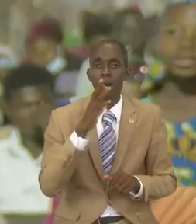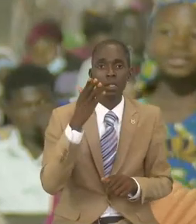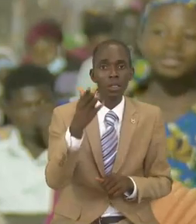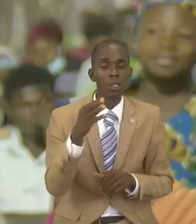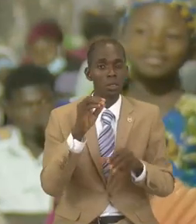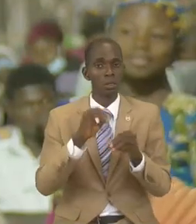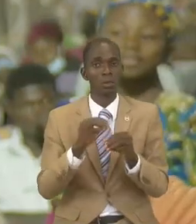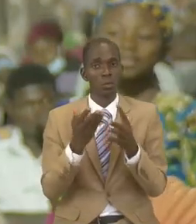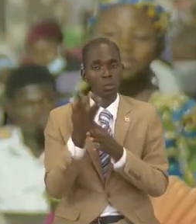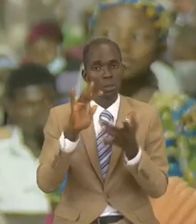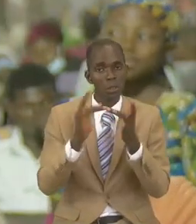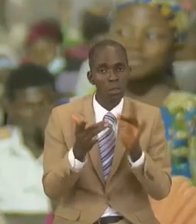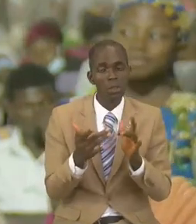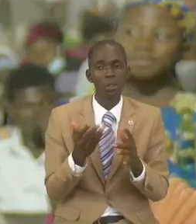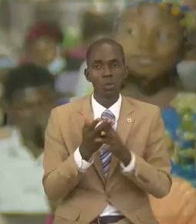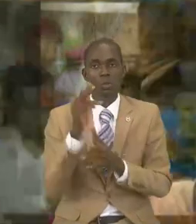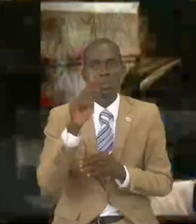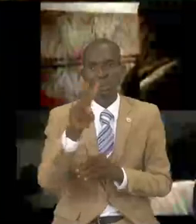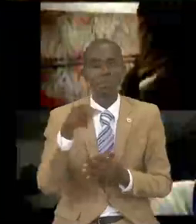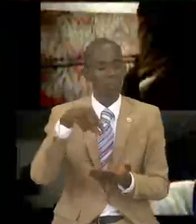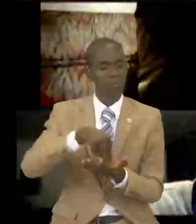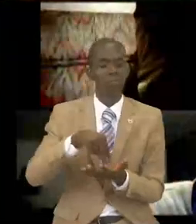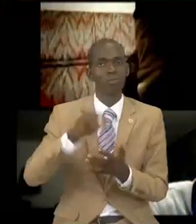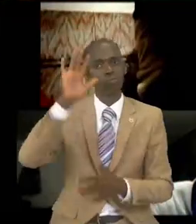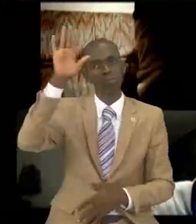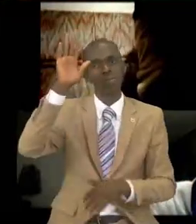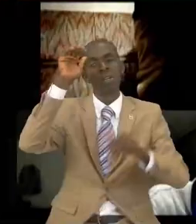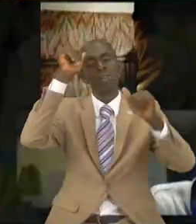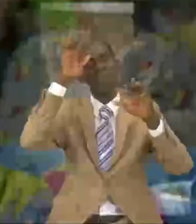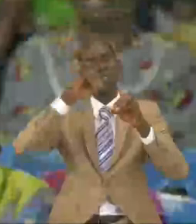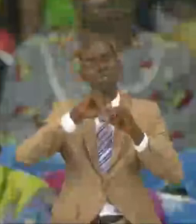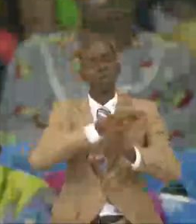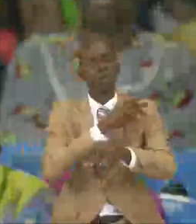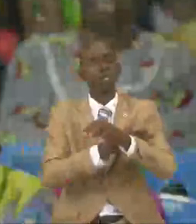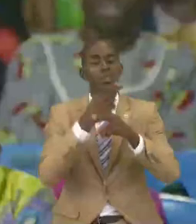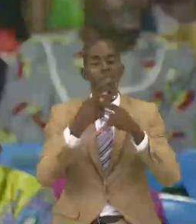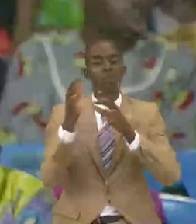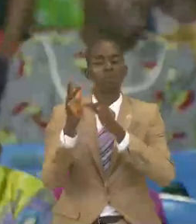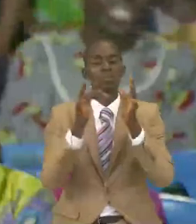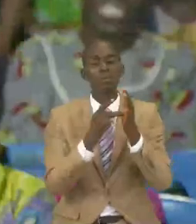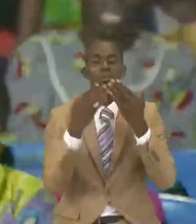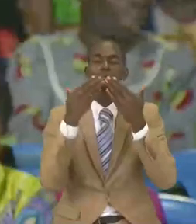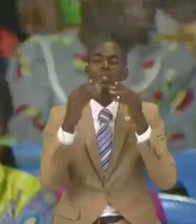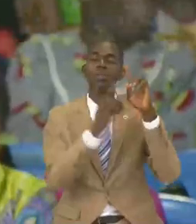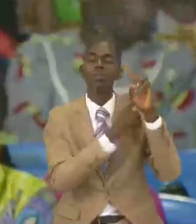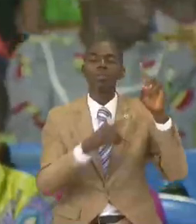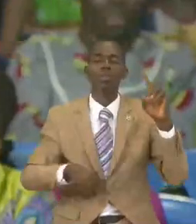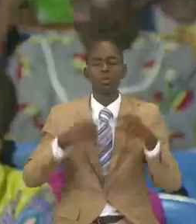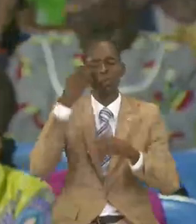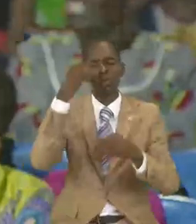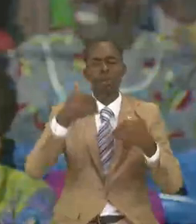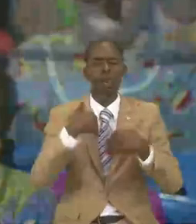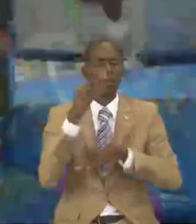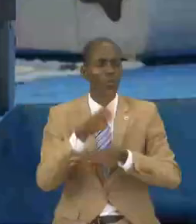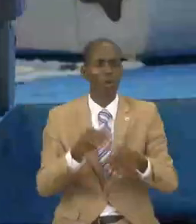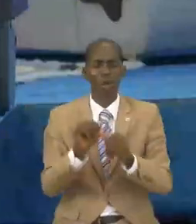où tu es connecté. Nous prions ensemble maintenant. Père! Au nom puissant de Jésus, Seigneur, nous te remercions parce que